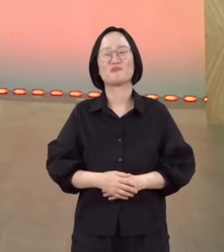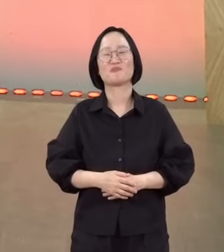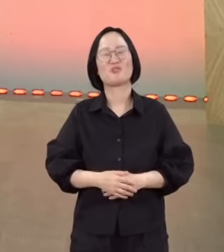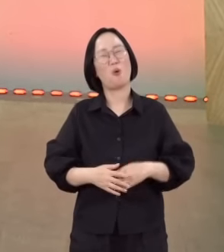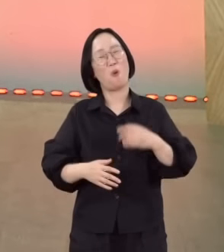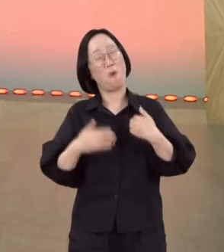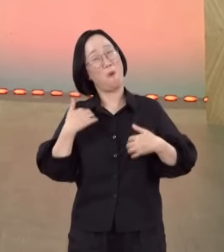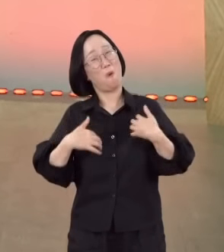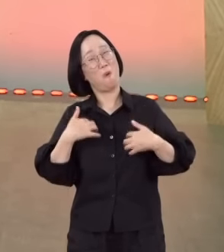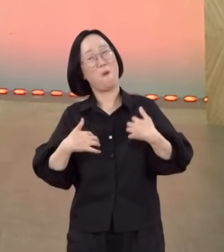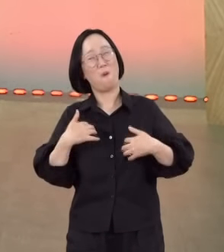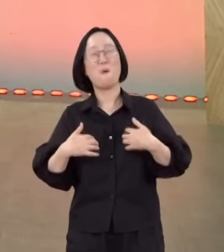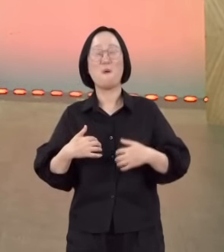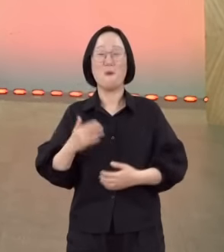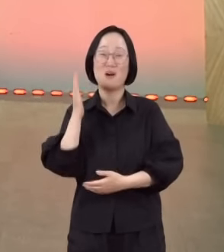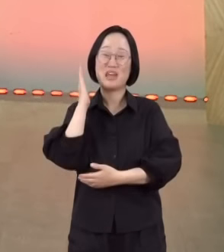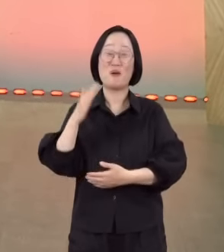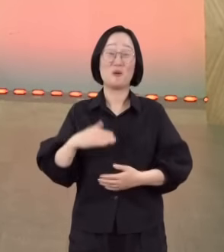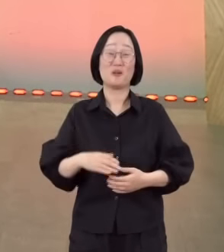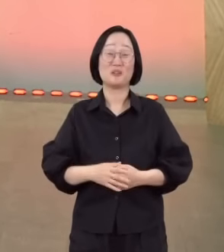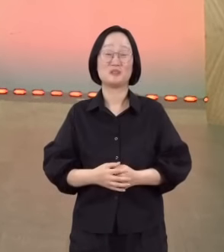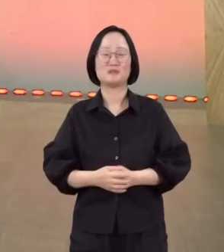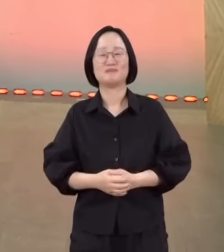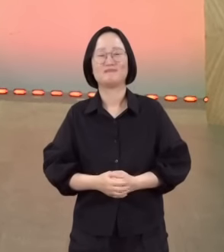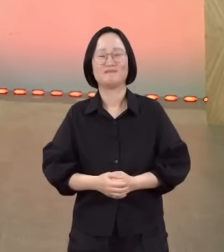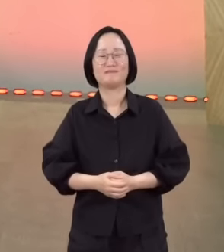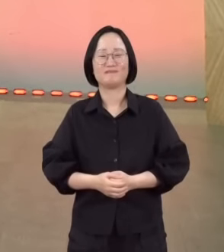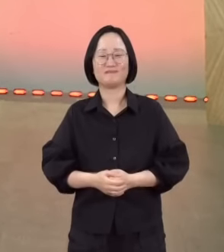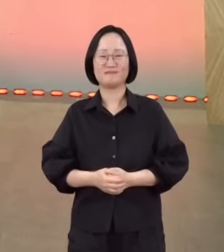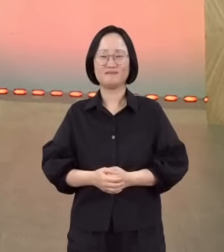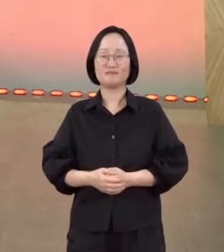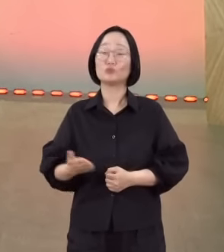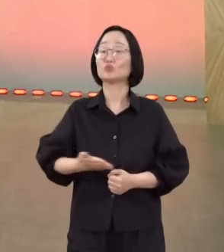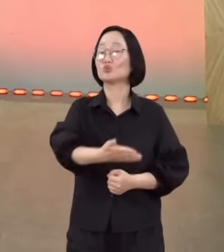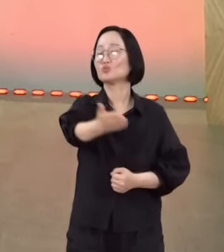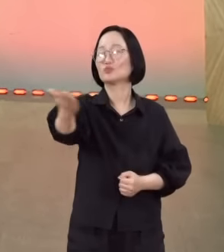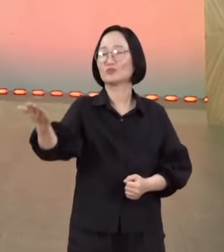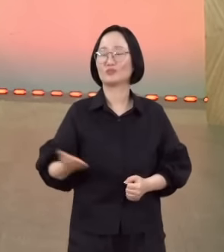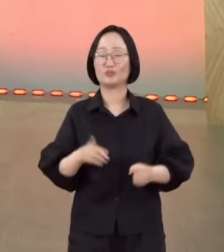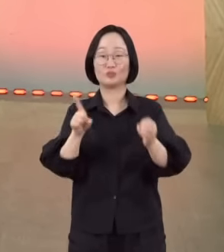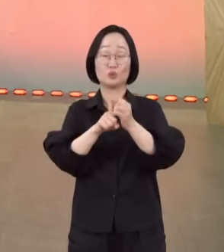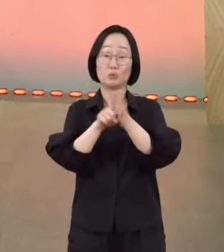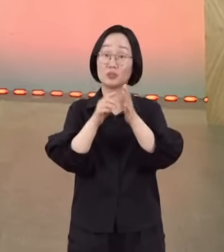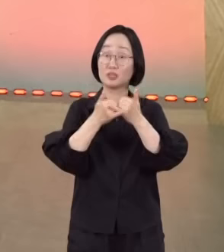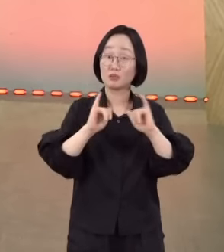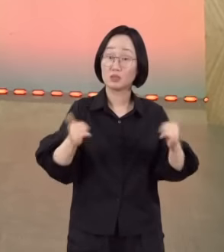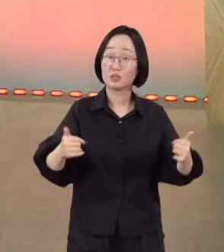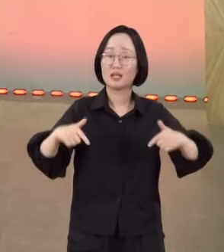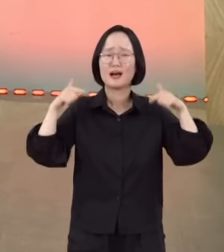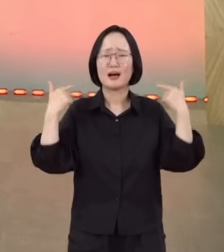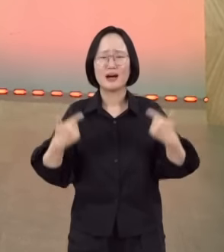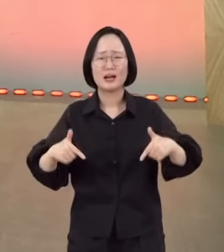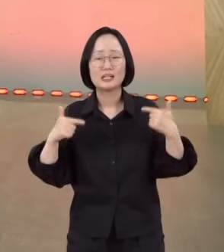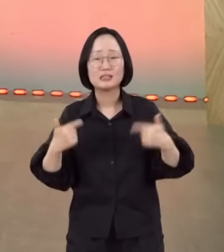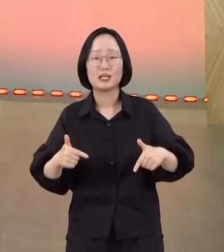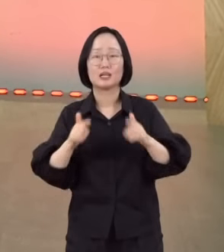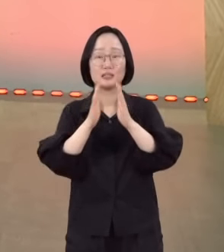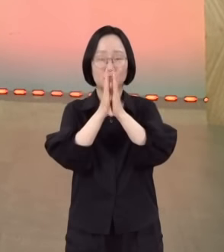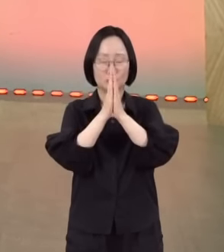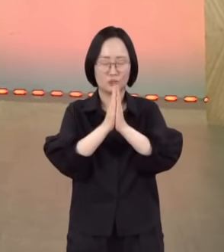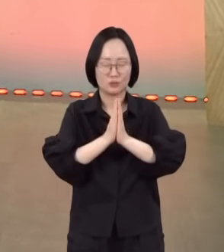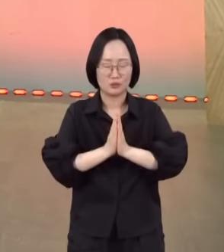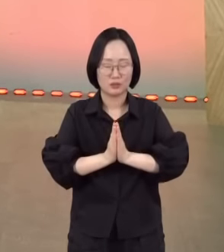보니까 이야기가 재밌더라고요 그래서 여러분 이와 같이 우리 불자님들은 항상 기도하고